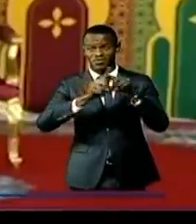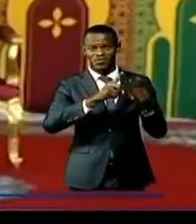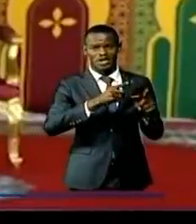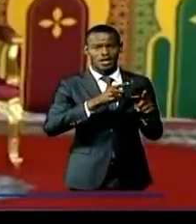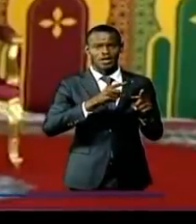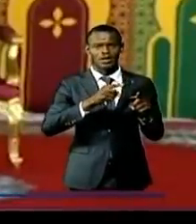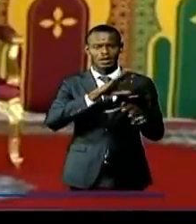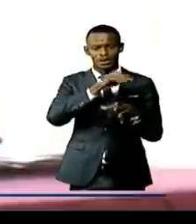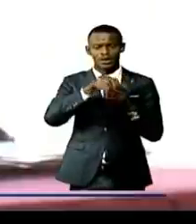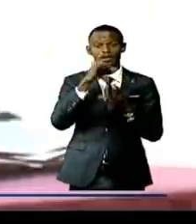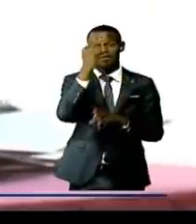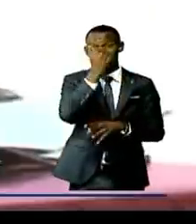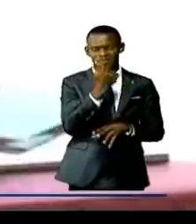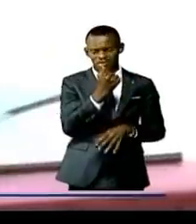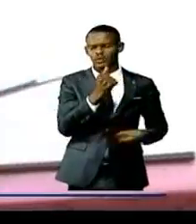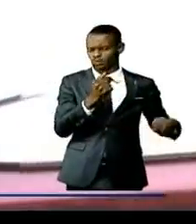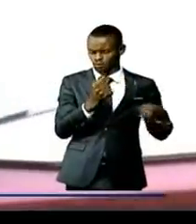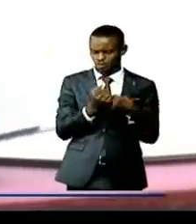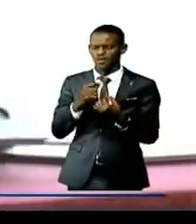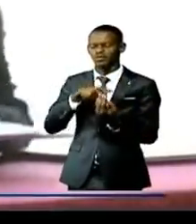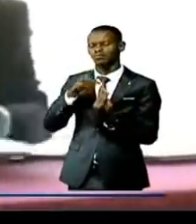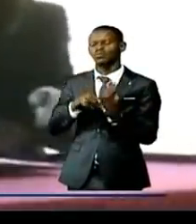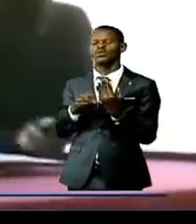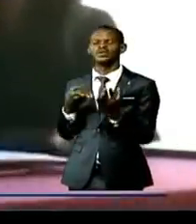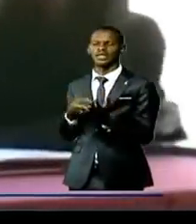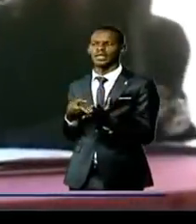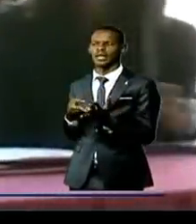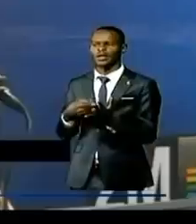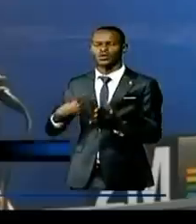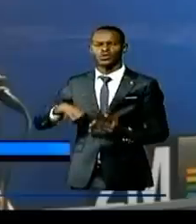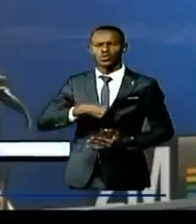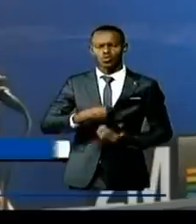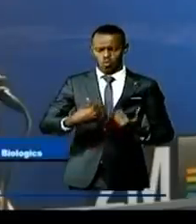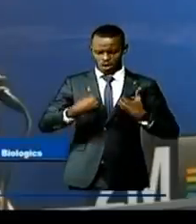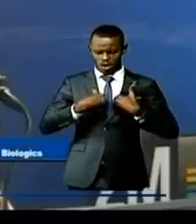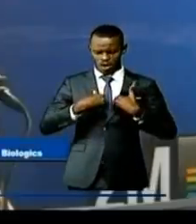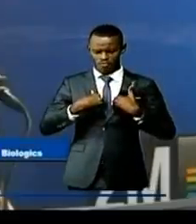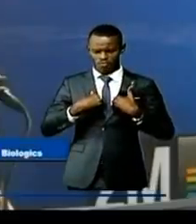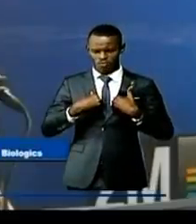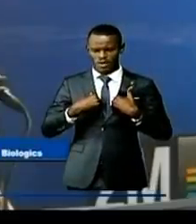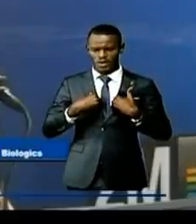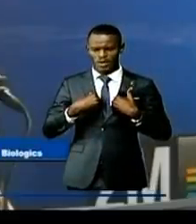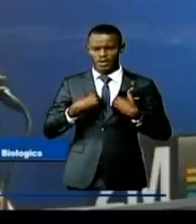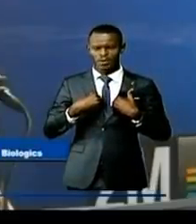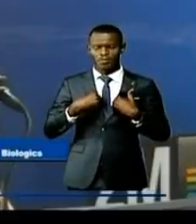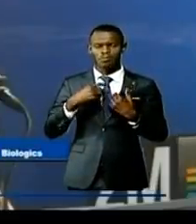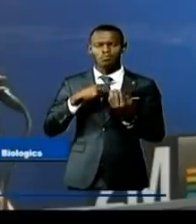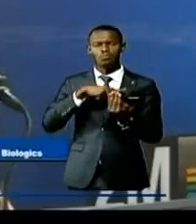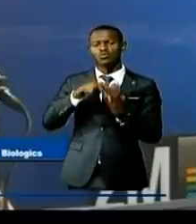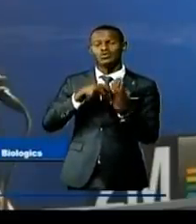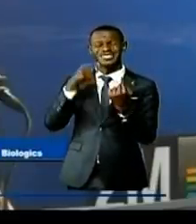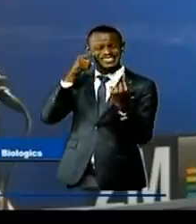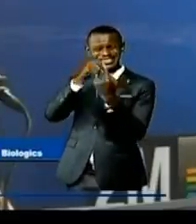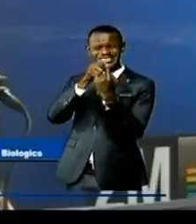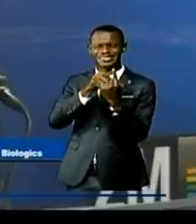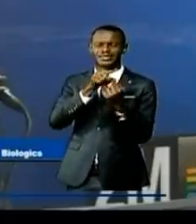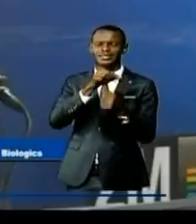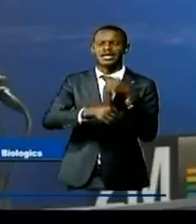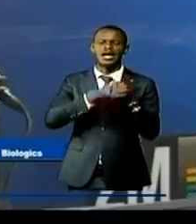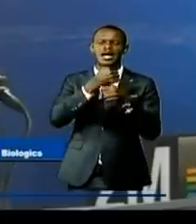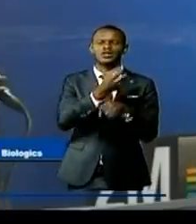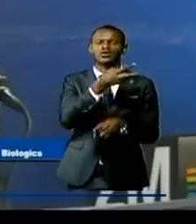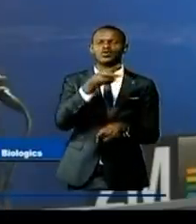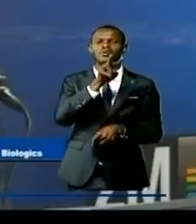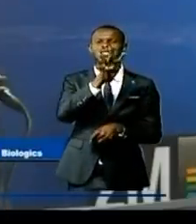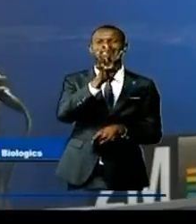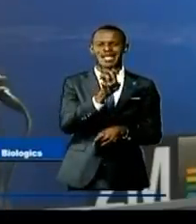d'ici 2040. On veut passer de 1% 2040 à 60% fabriqué localement.